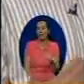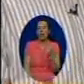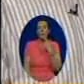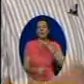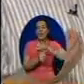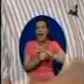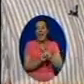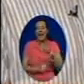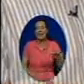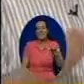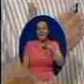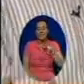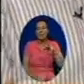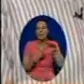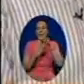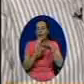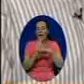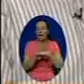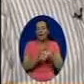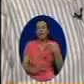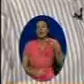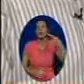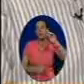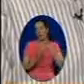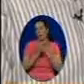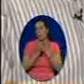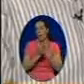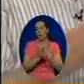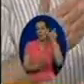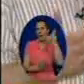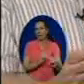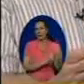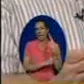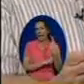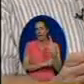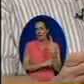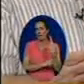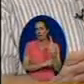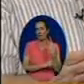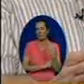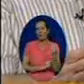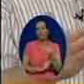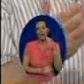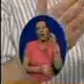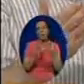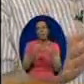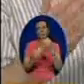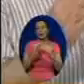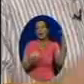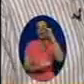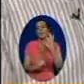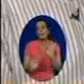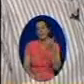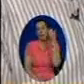שהלחץ הציבורי והחקיקה הרבה יותר מועילים לצרכנים מאשר בית המשפט העליון,